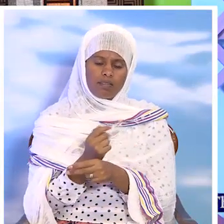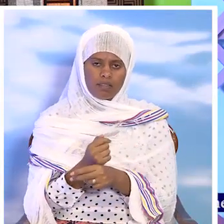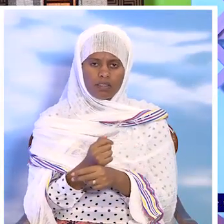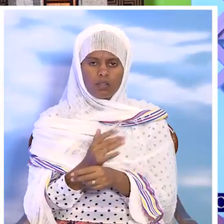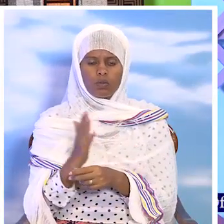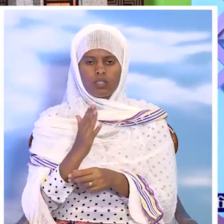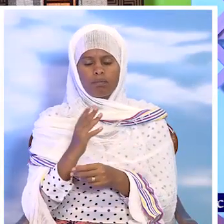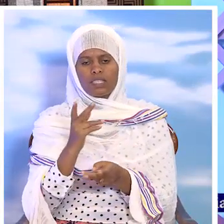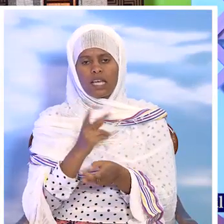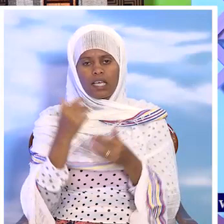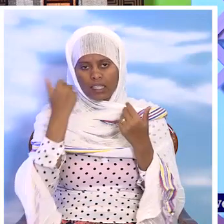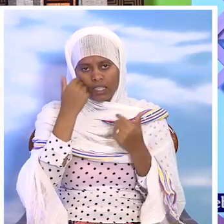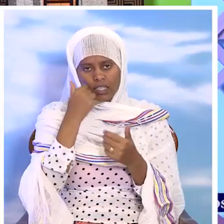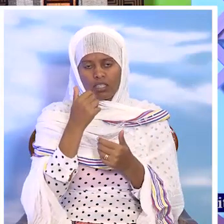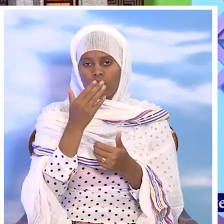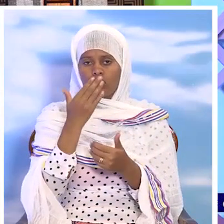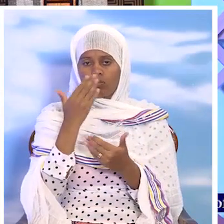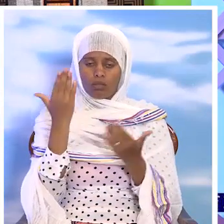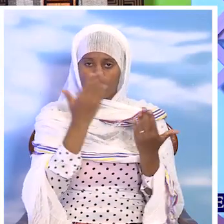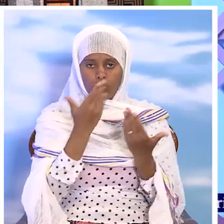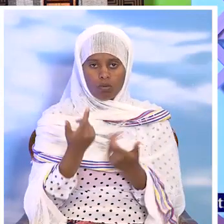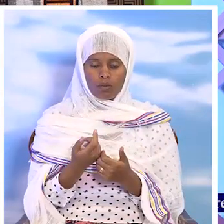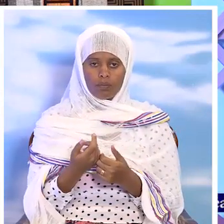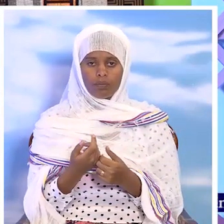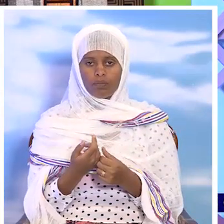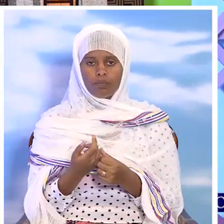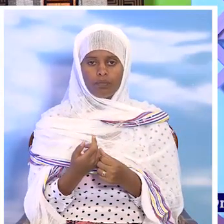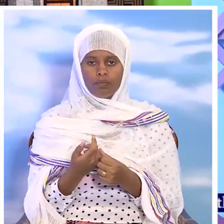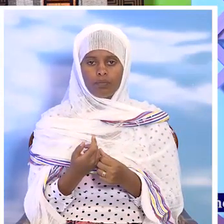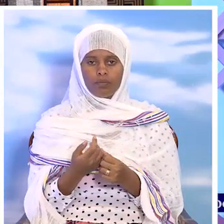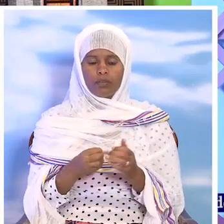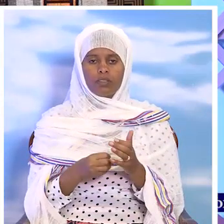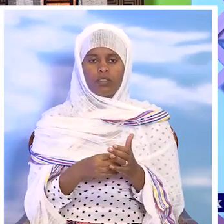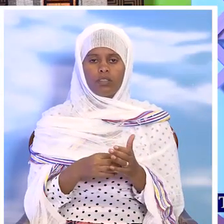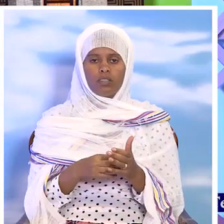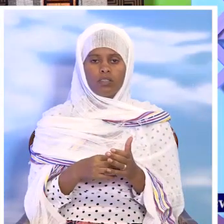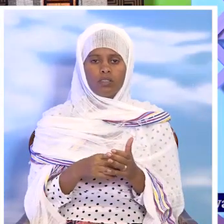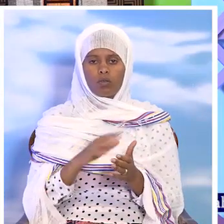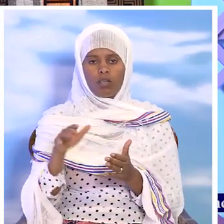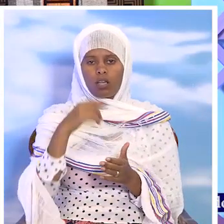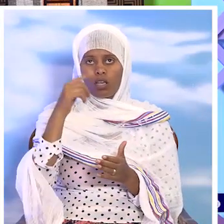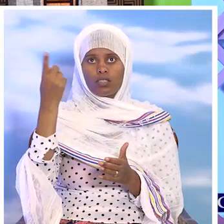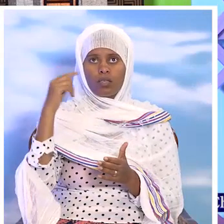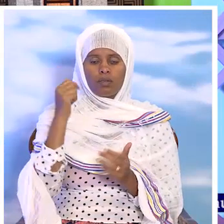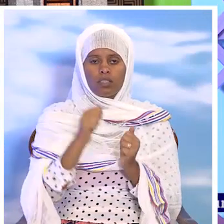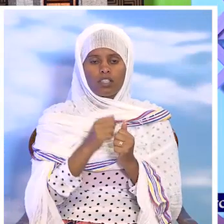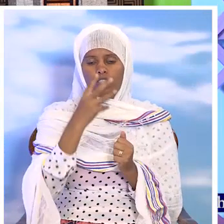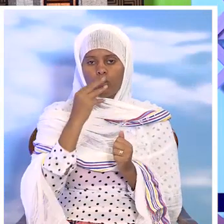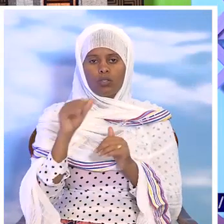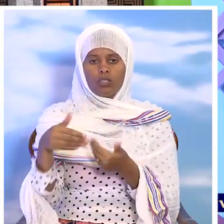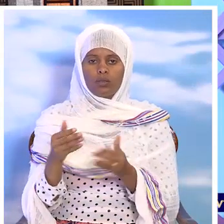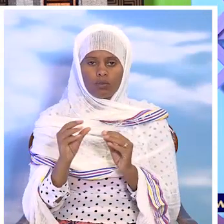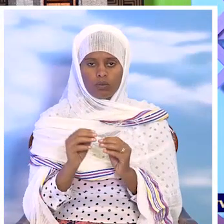መዘናጊዒ ኢልካ ተምዎ እዩ ማለት እዩ። ስለዚ ምእመናን ህዝበ እግዚኣብሔር ቃል እግዚኣብሔር ግን ሂወት ዝህብ እየ